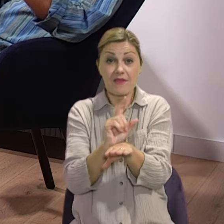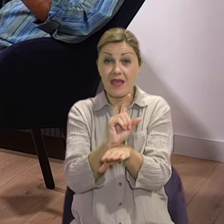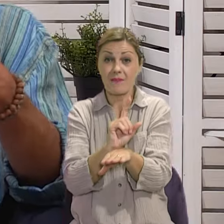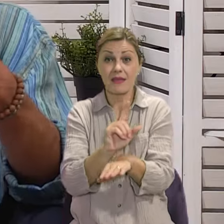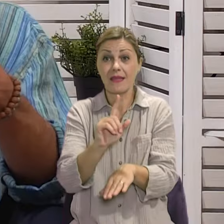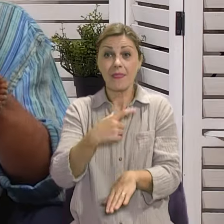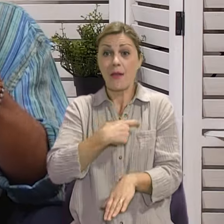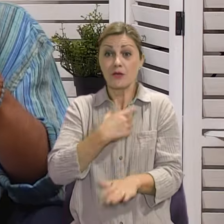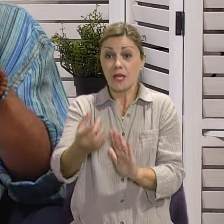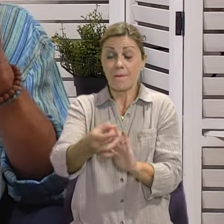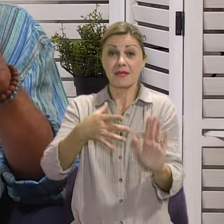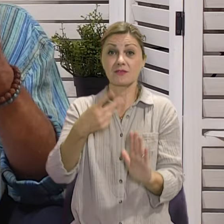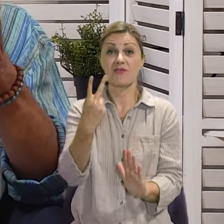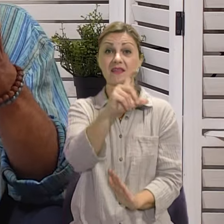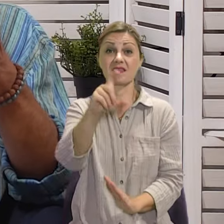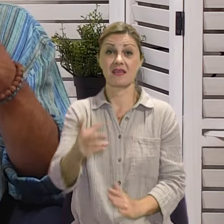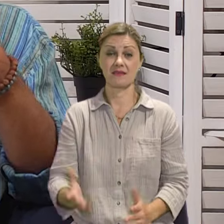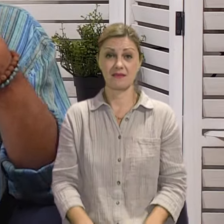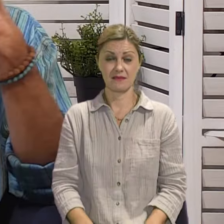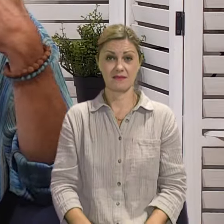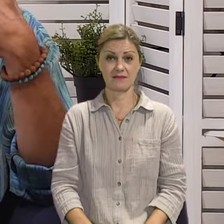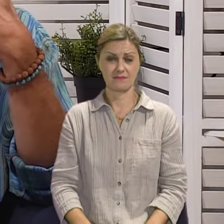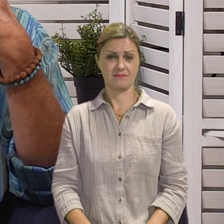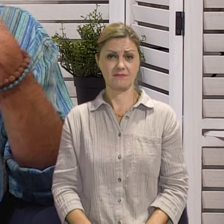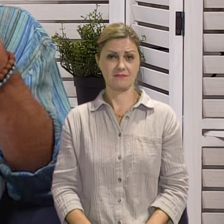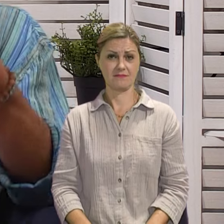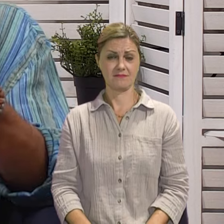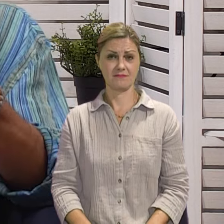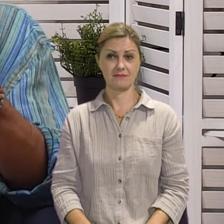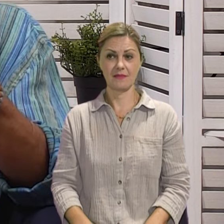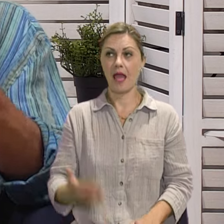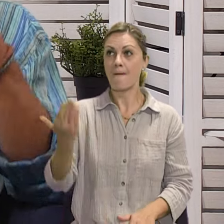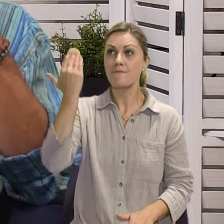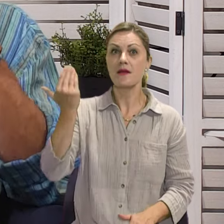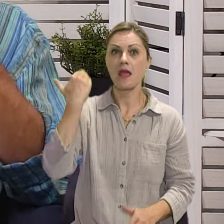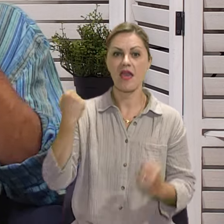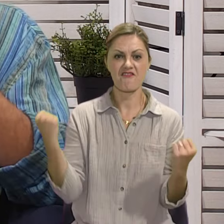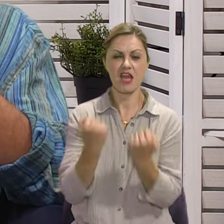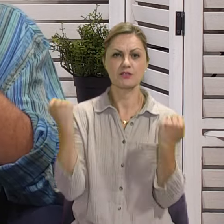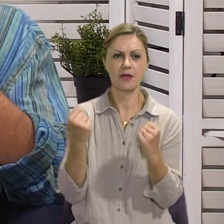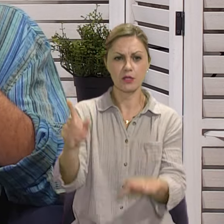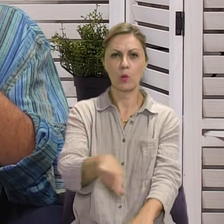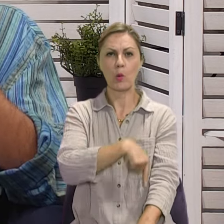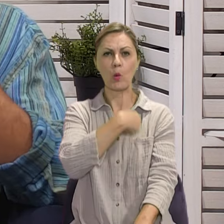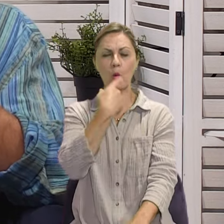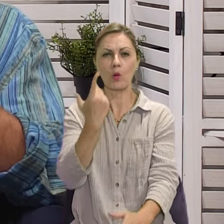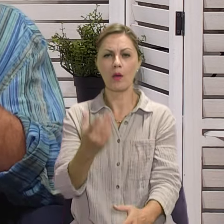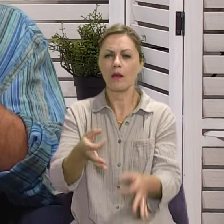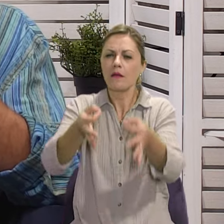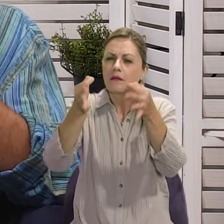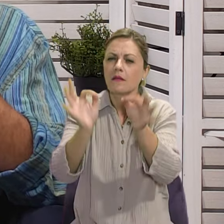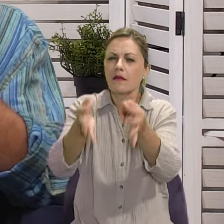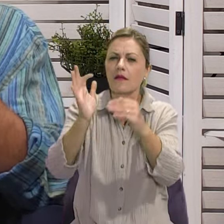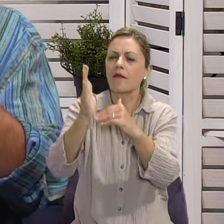I onda su neke od tih opera snimljene i mi se dan danas klanjamo. Ali ovi mladi danas i ne